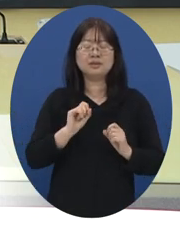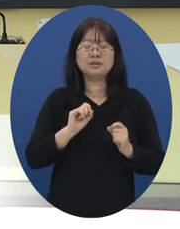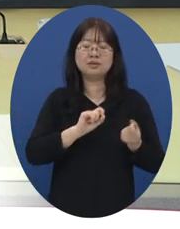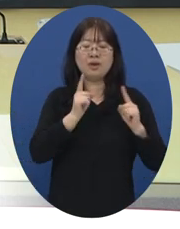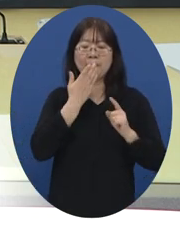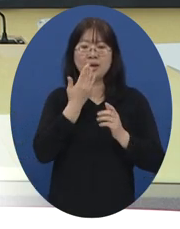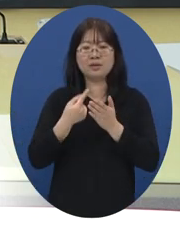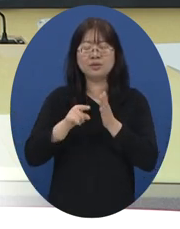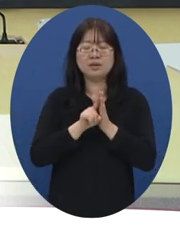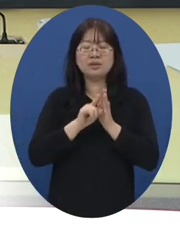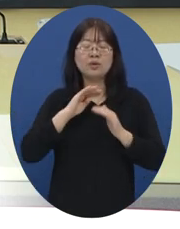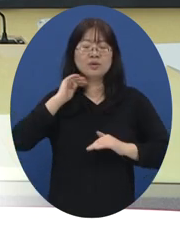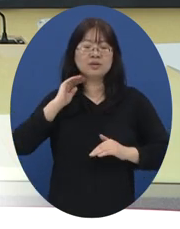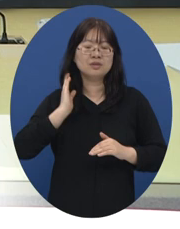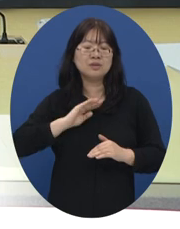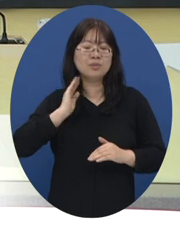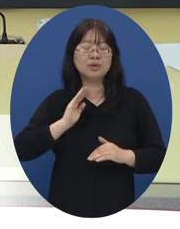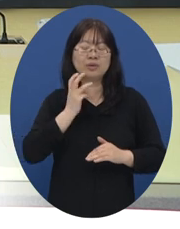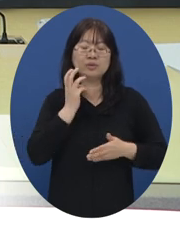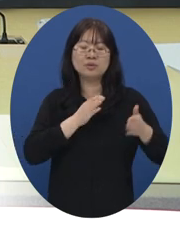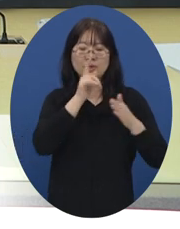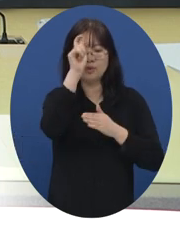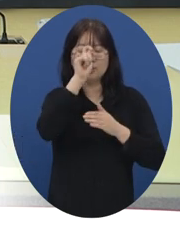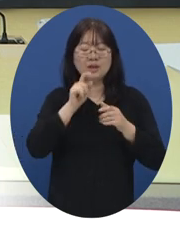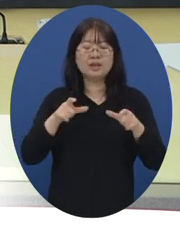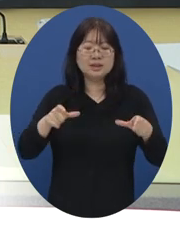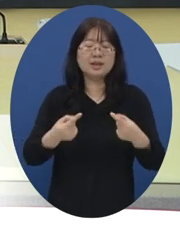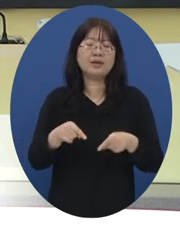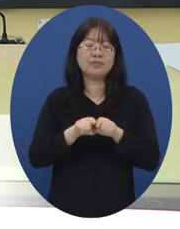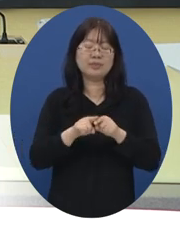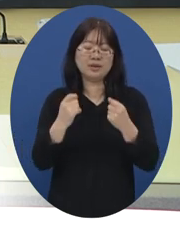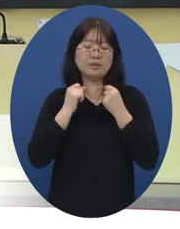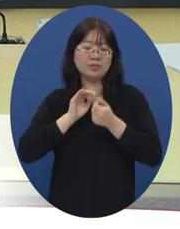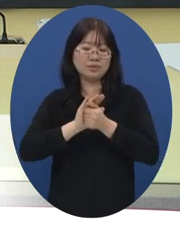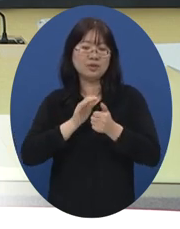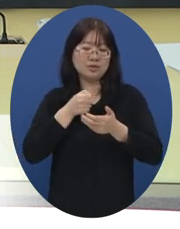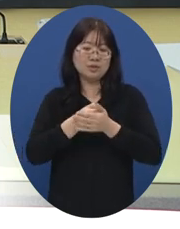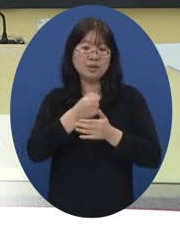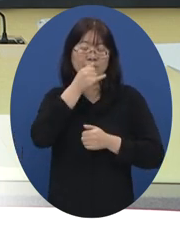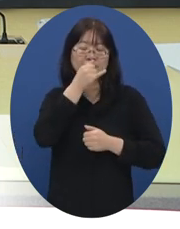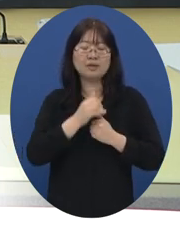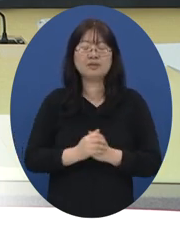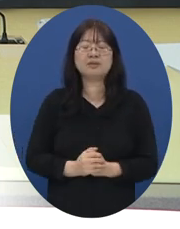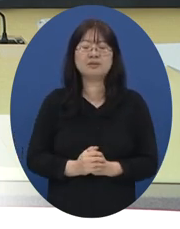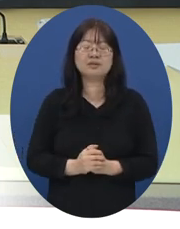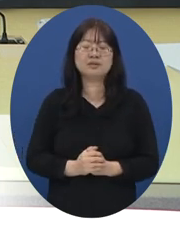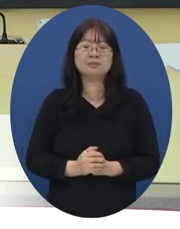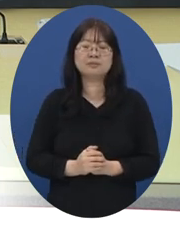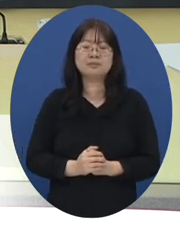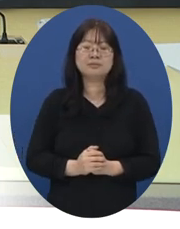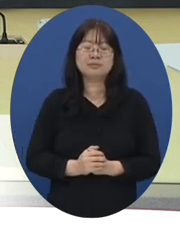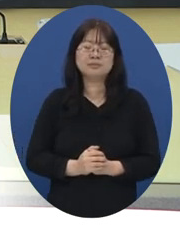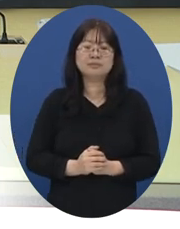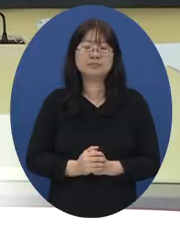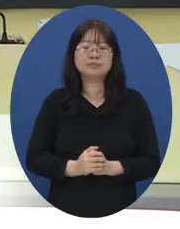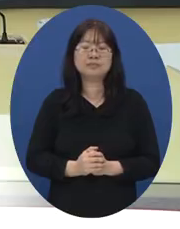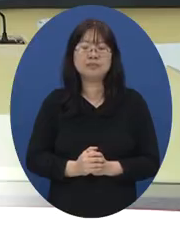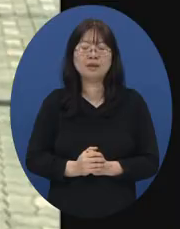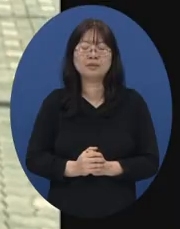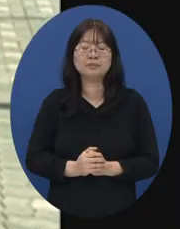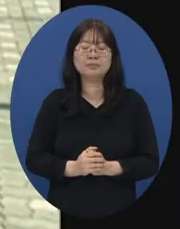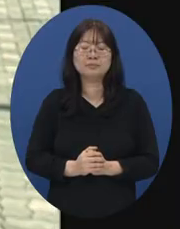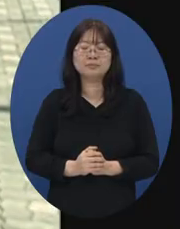위해 경기도와 의정부, 양주 고양시가 힘을 모으기로 했습니다. 경기 북부 김태희 기자의 보도입니다.